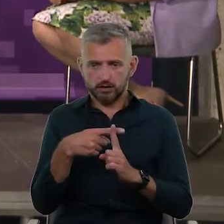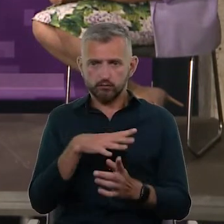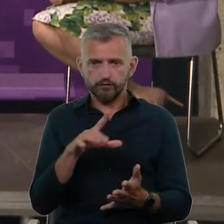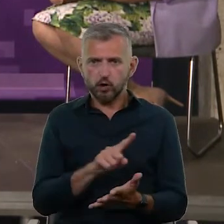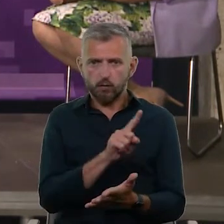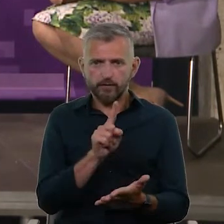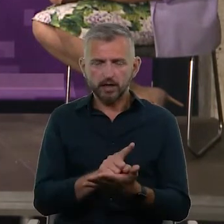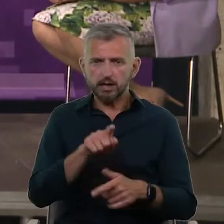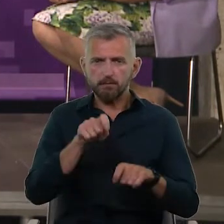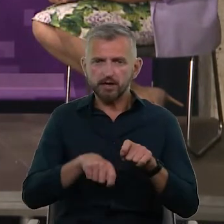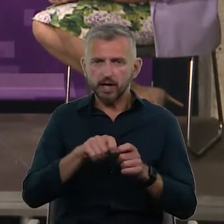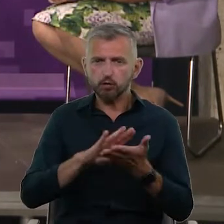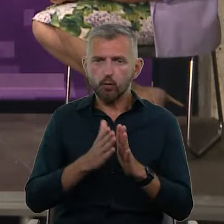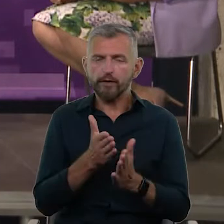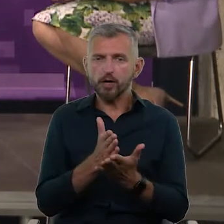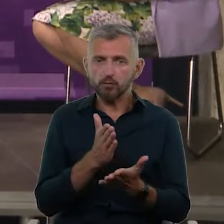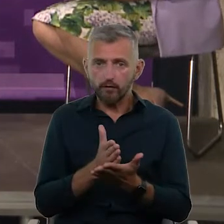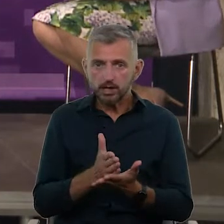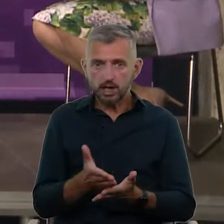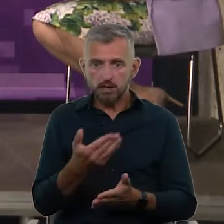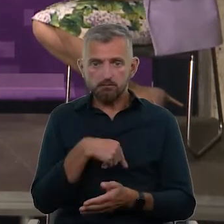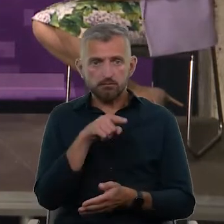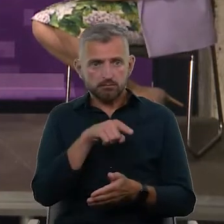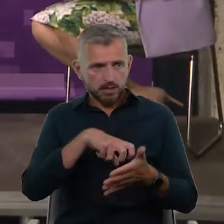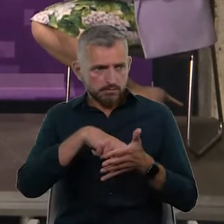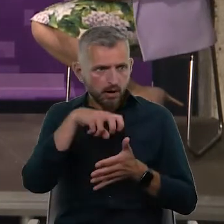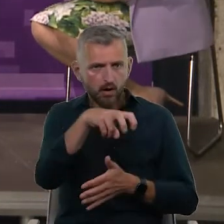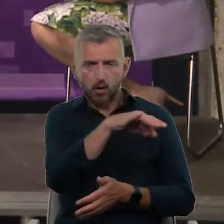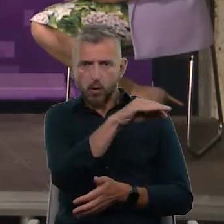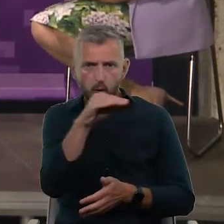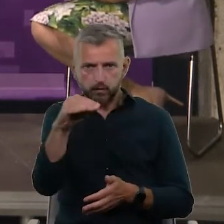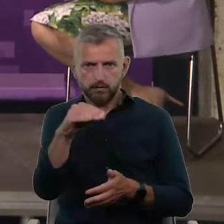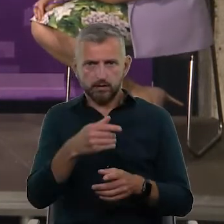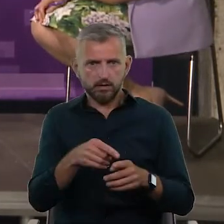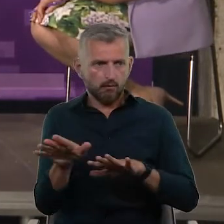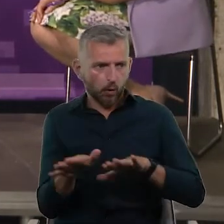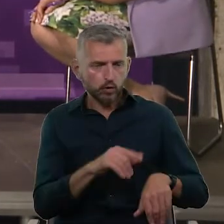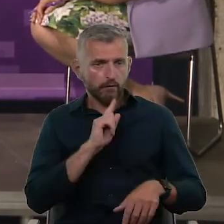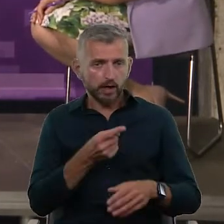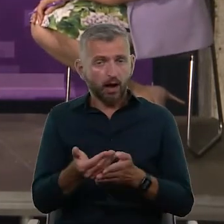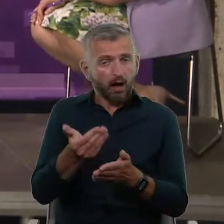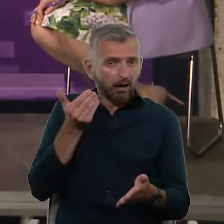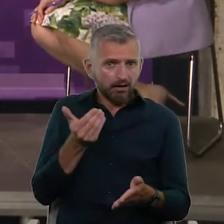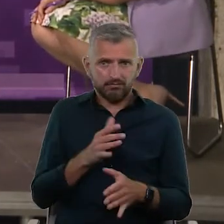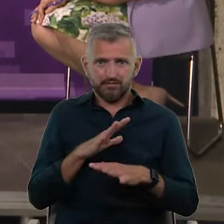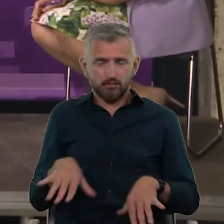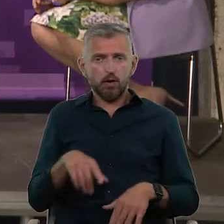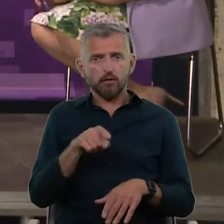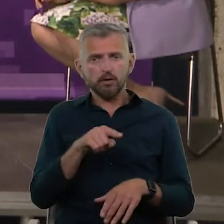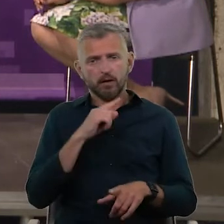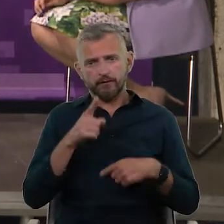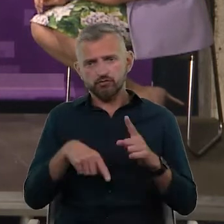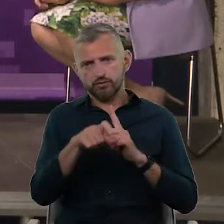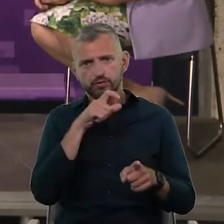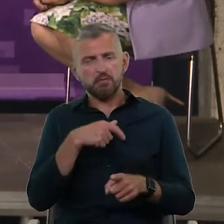зобов'язаний перевіряти умови перебування, ми їх писали їм офіційні листи. Тобто це пройшов рік, до того вони ніколи не були. Вони нам весь час була